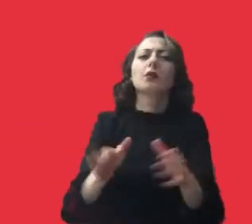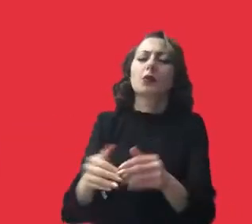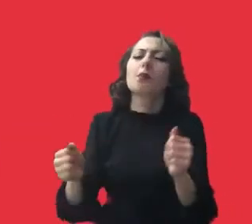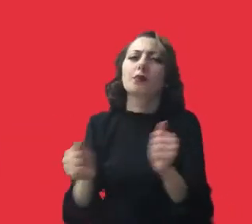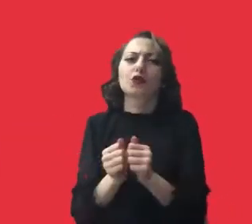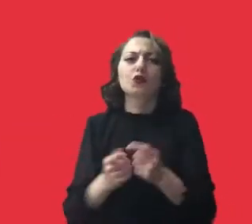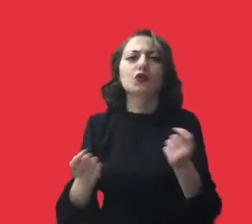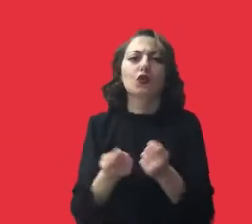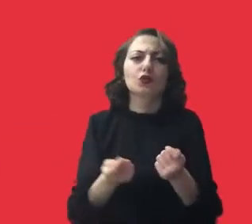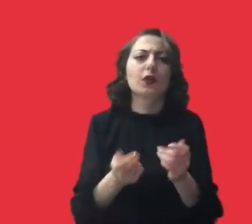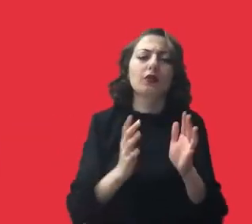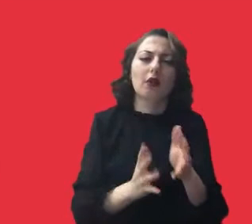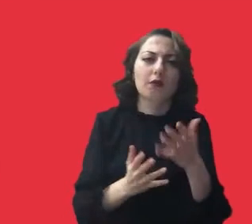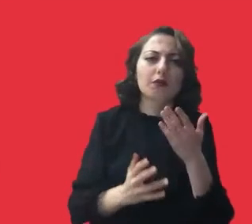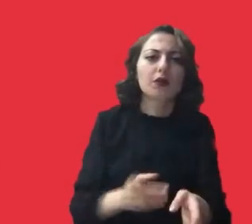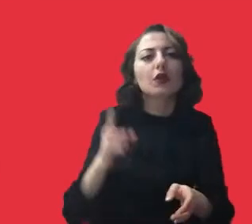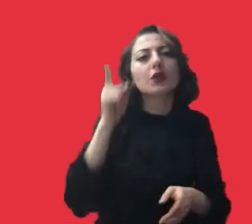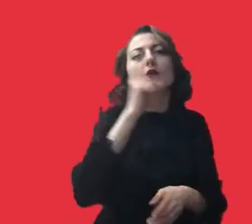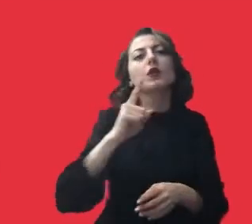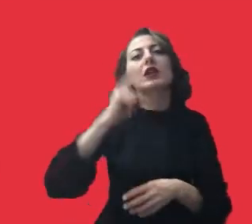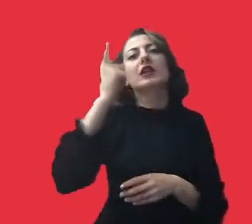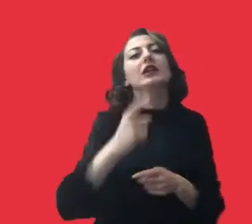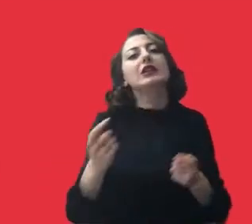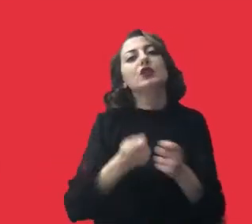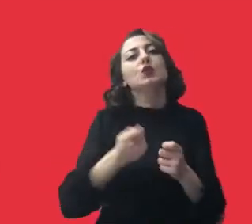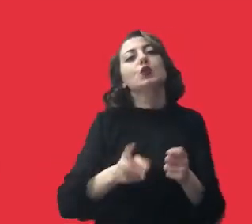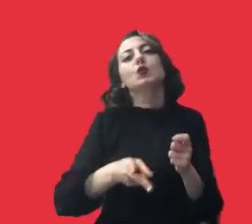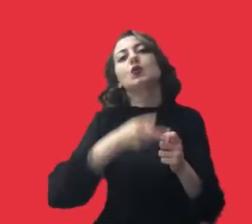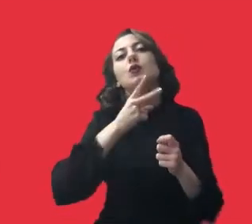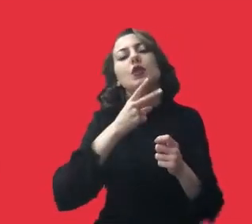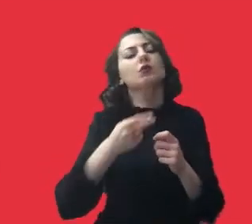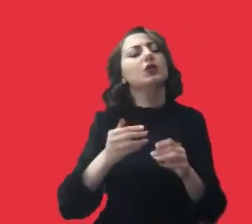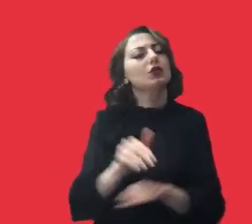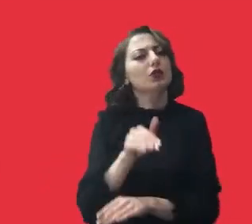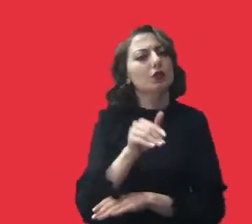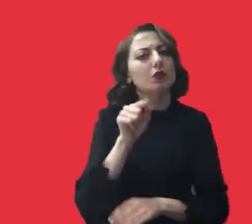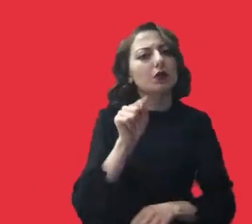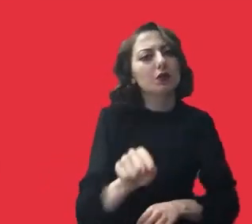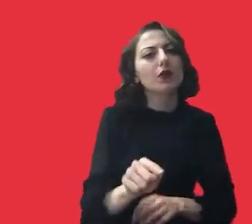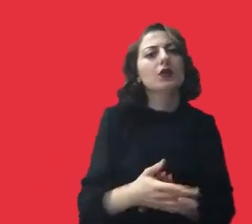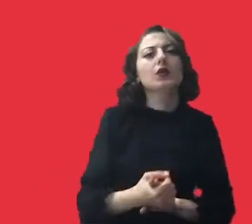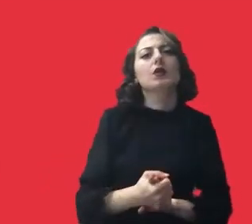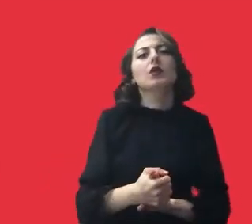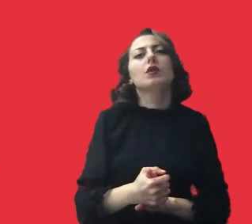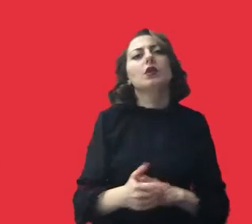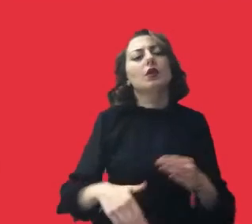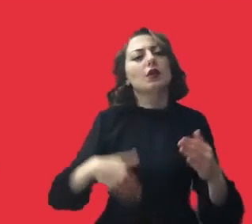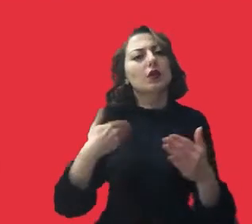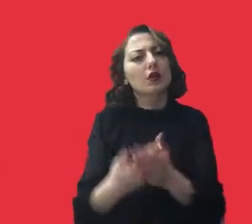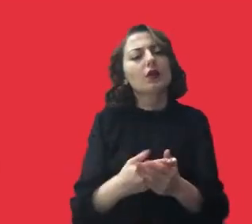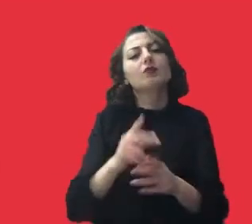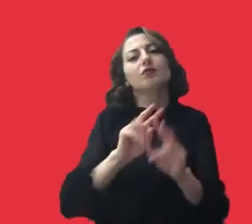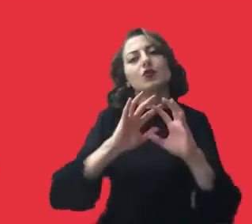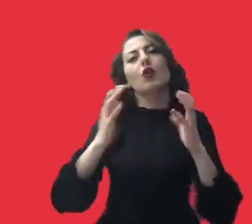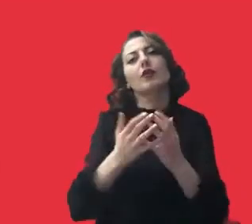and çalışıyoruz. we are Çünkü trying to work işin together with sonunda both of the beraber communities, because yaşayacağımız after all, we will live bir together. coğrafyadayız. We are